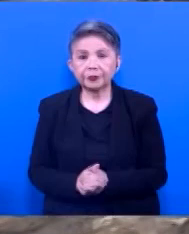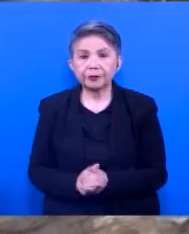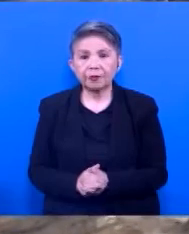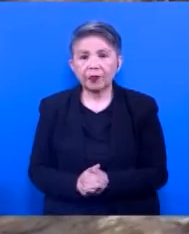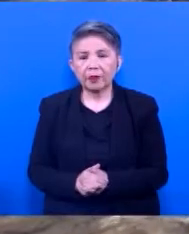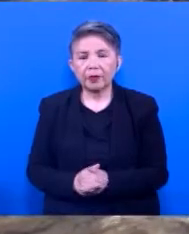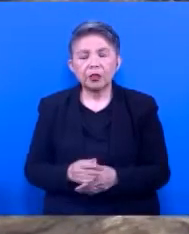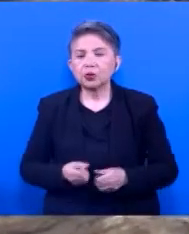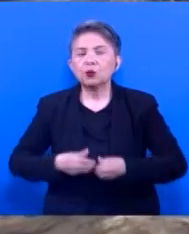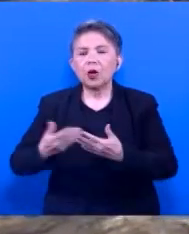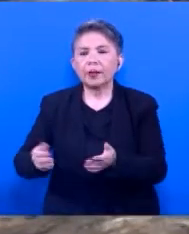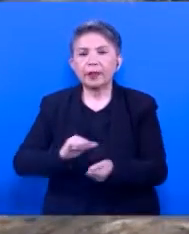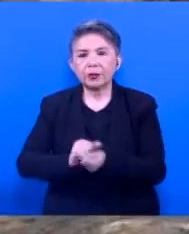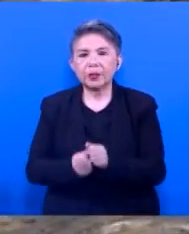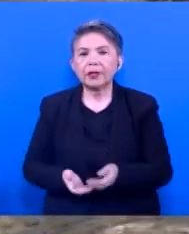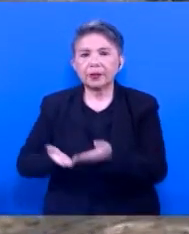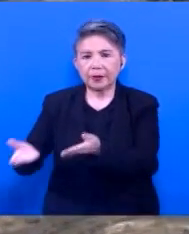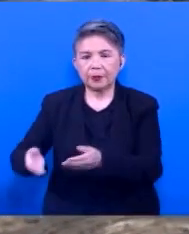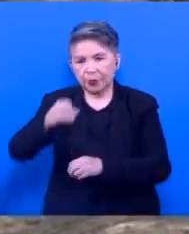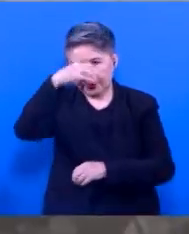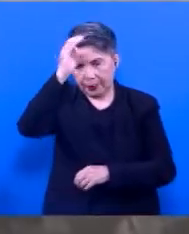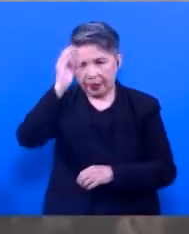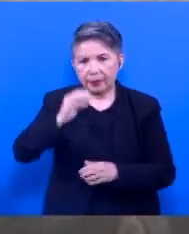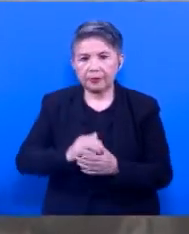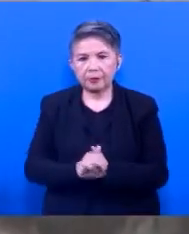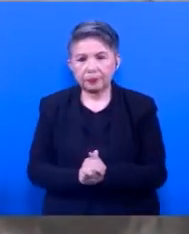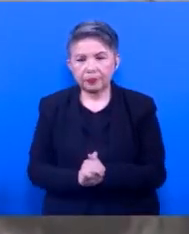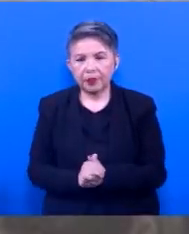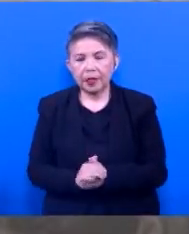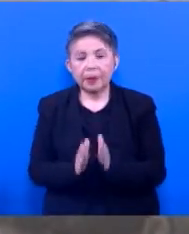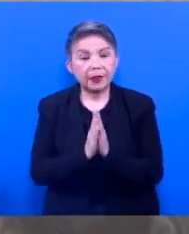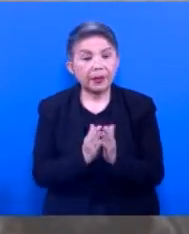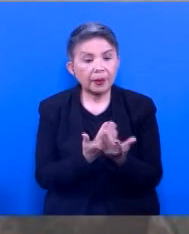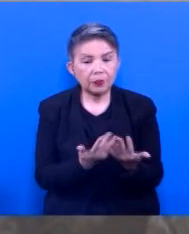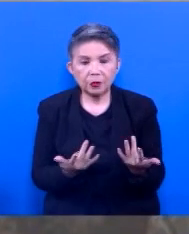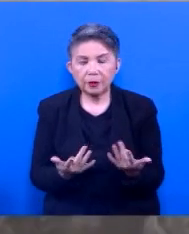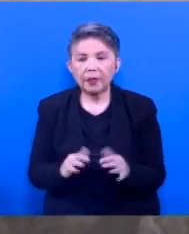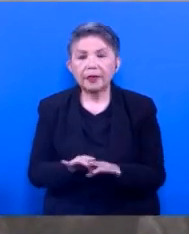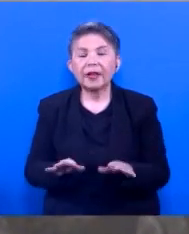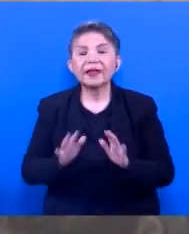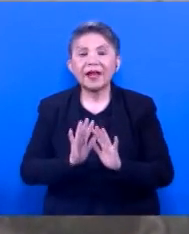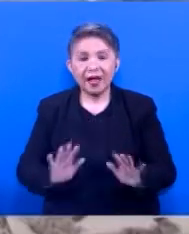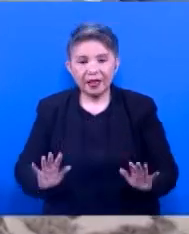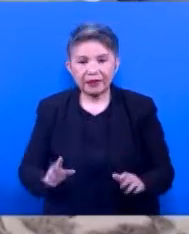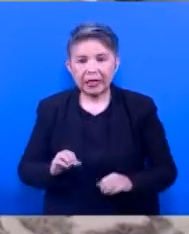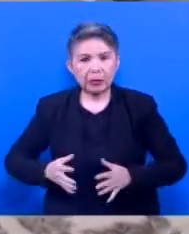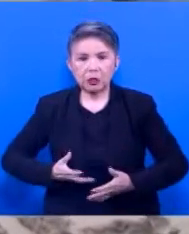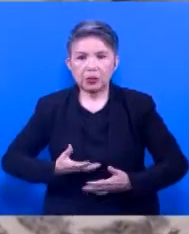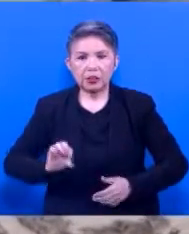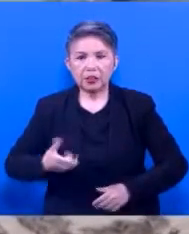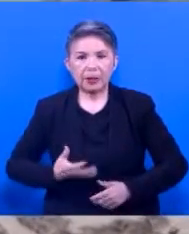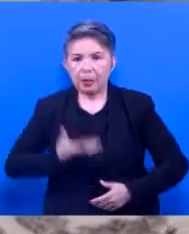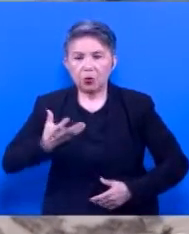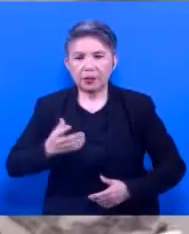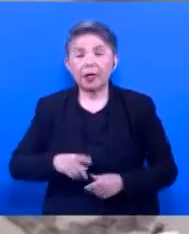Muslim menyerahkan sepenuhnya persoalan tersebut kepada pihak kepolisian. Ia meminta masyarakat untuk tetap tenang dan tidak tersulut emosi karena